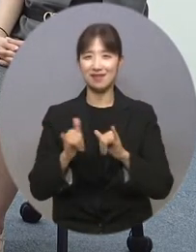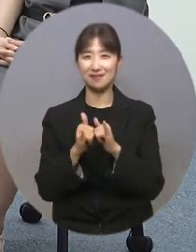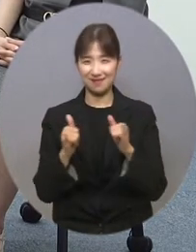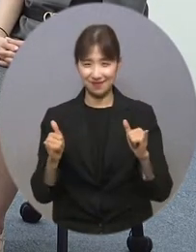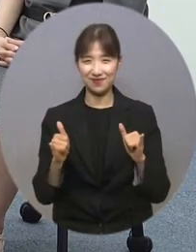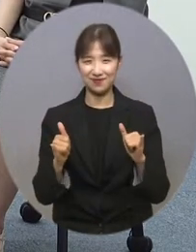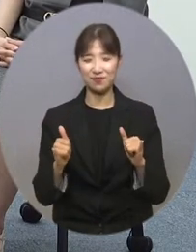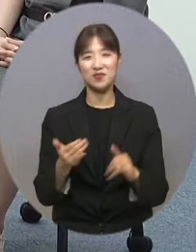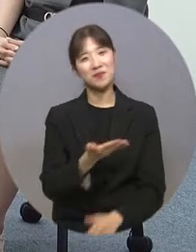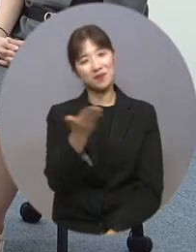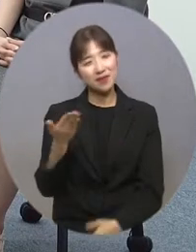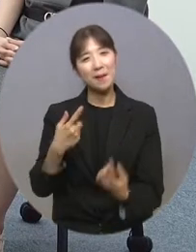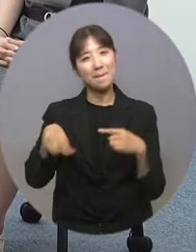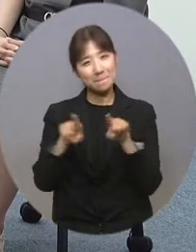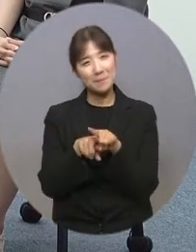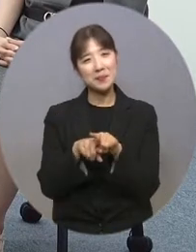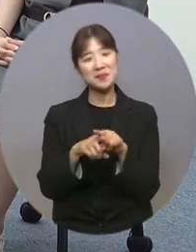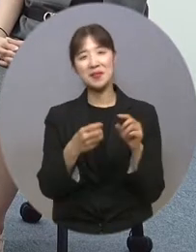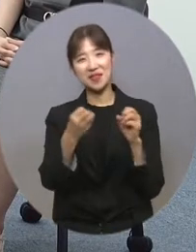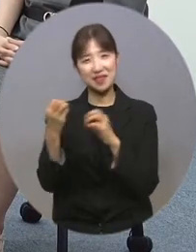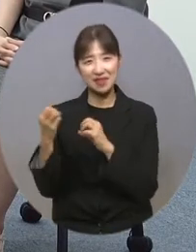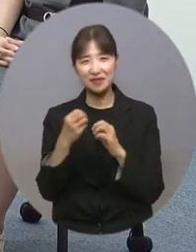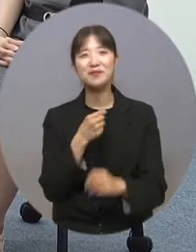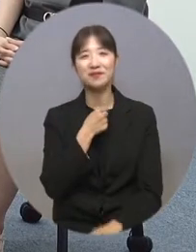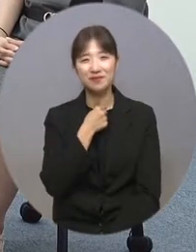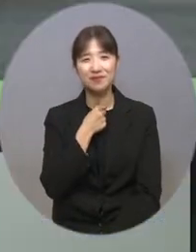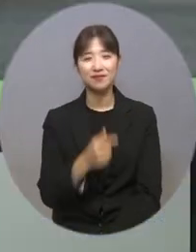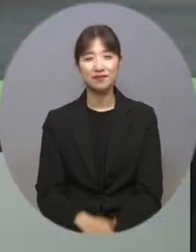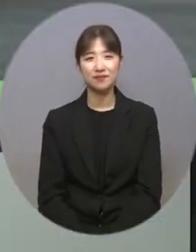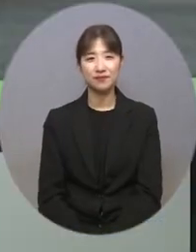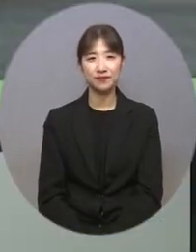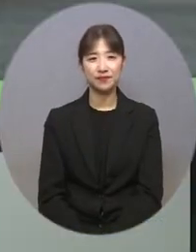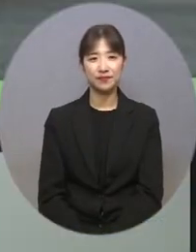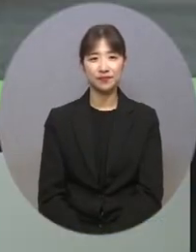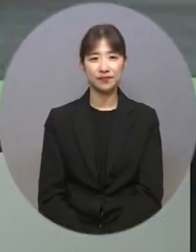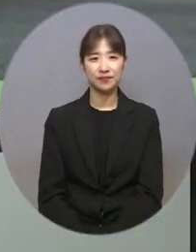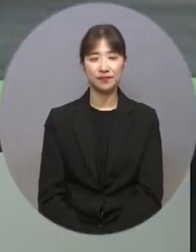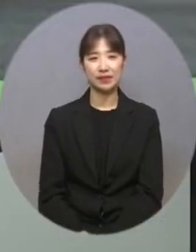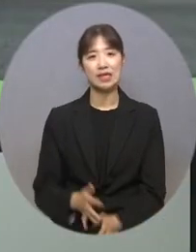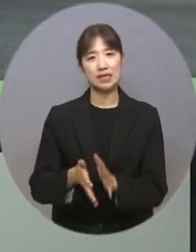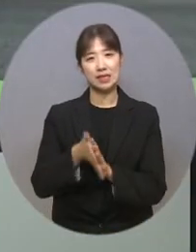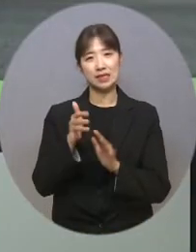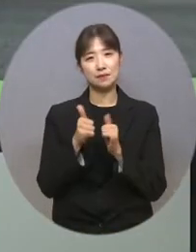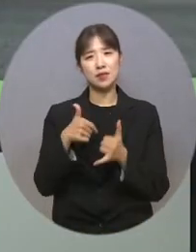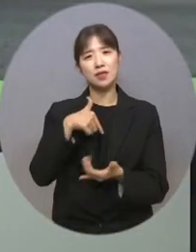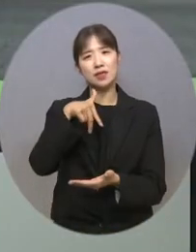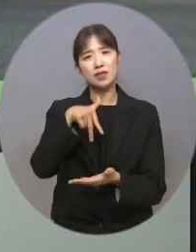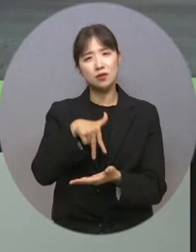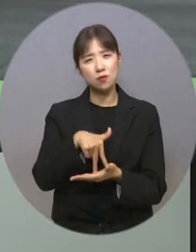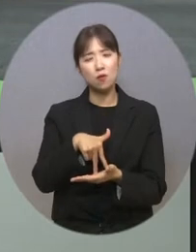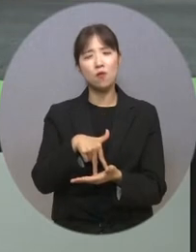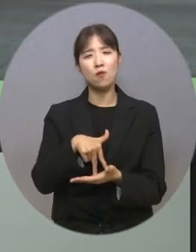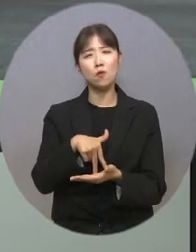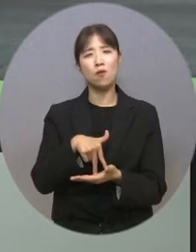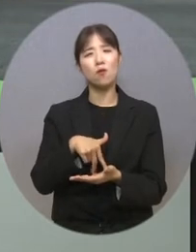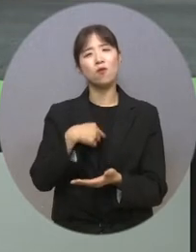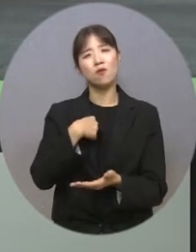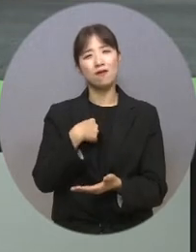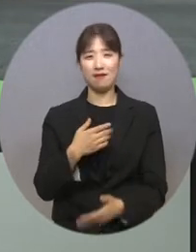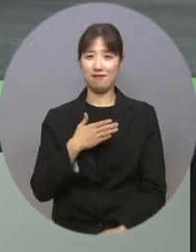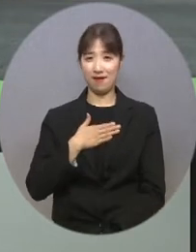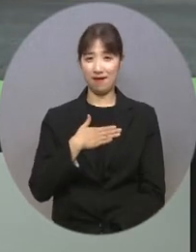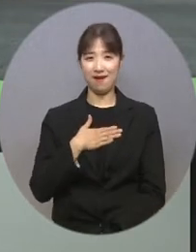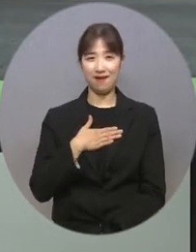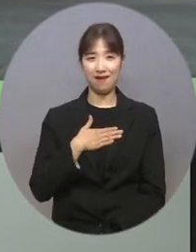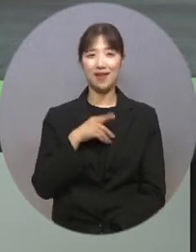성림 까지 같이 얘기를 좀 해보겠습니다 시민으로서의 다 이런 부재 아까 말씀 드렸는데